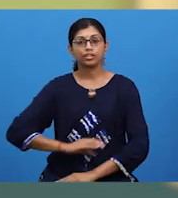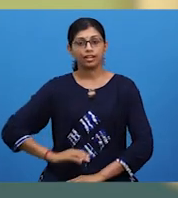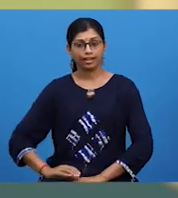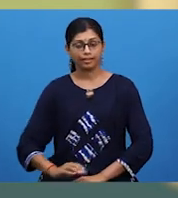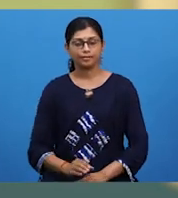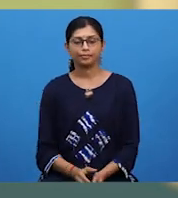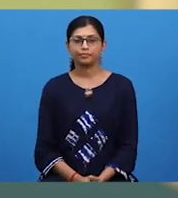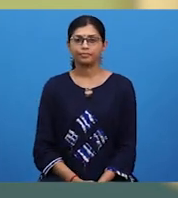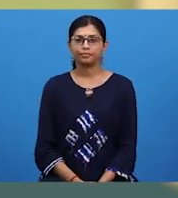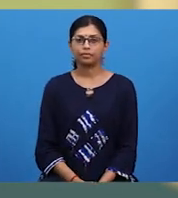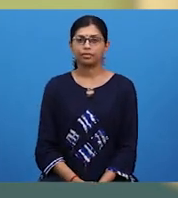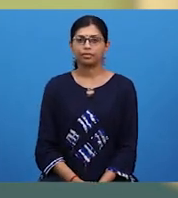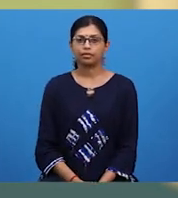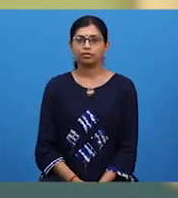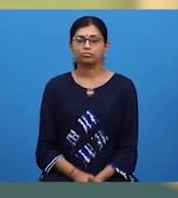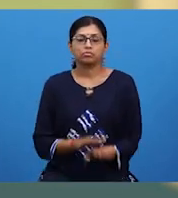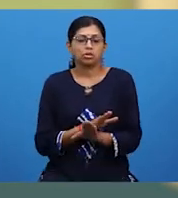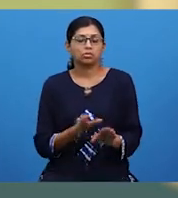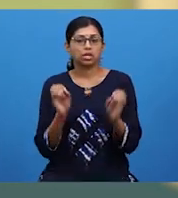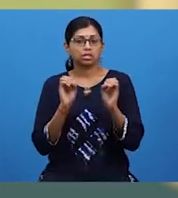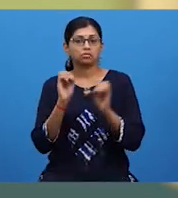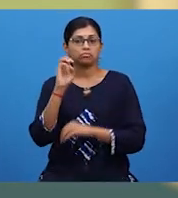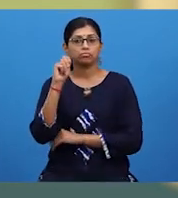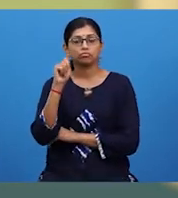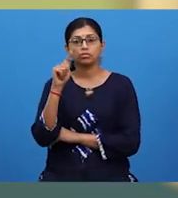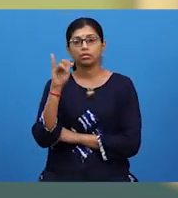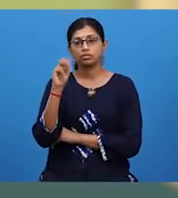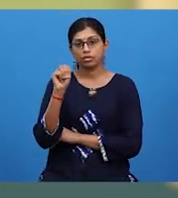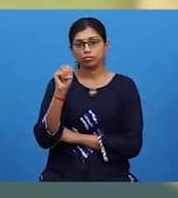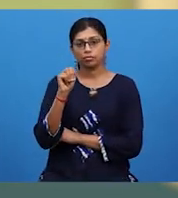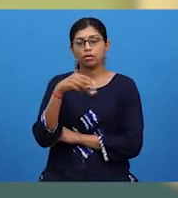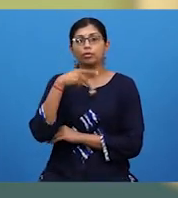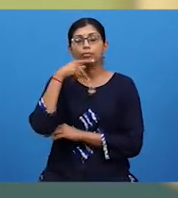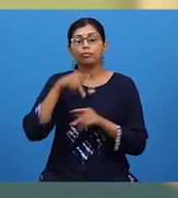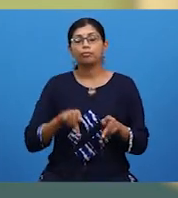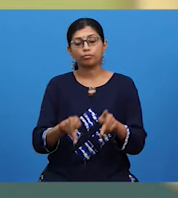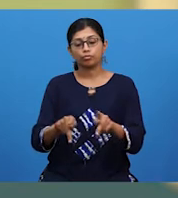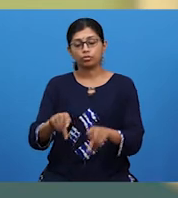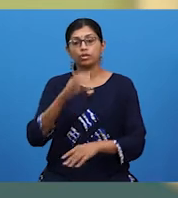Tanpa enzim, proses pencernaan makanan berlaku dengan kadar yang rendah.